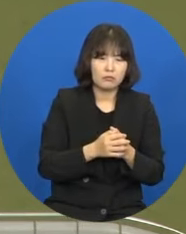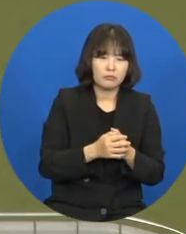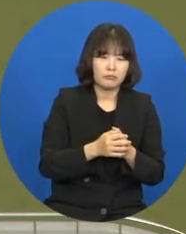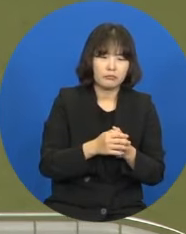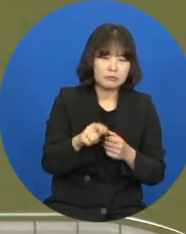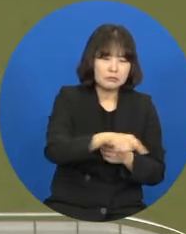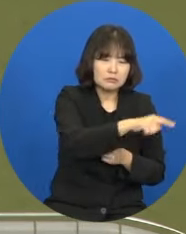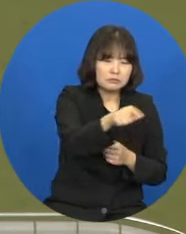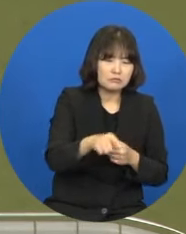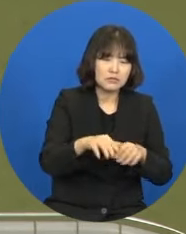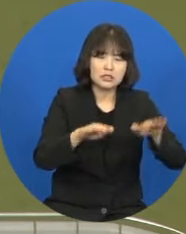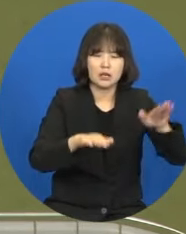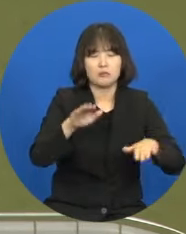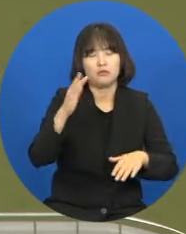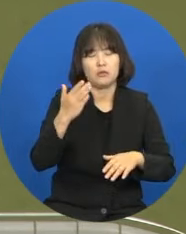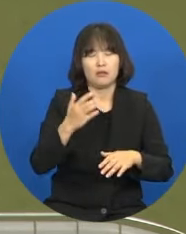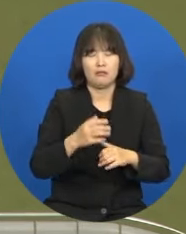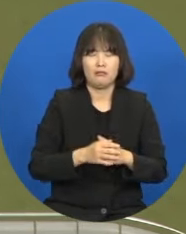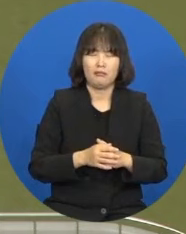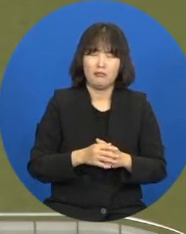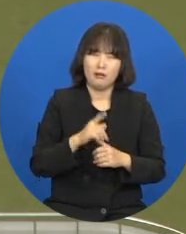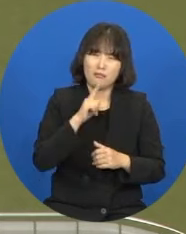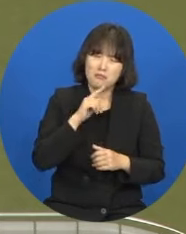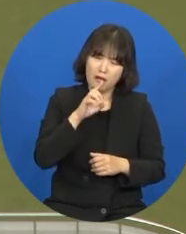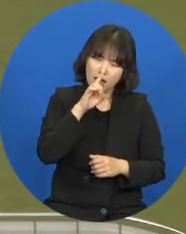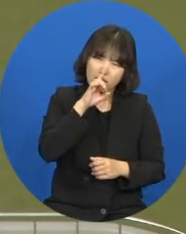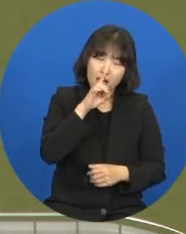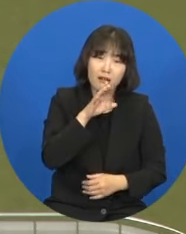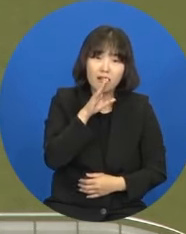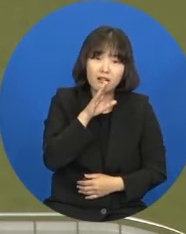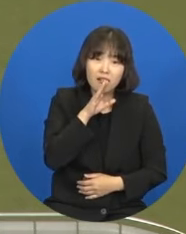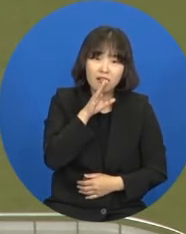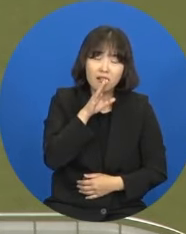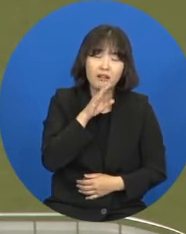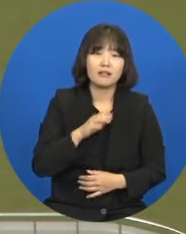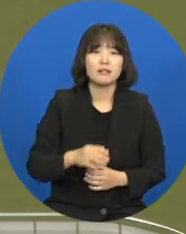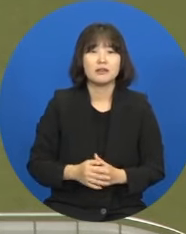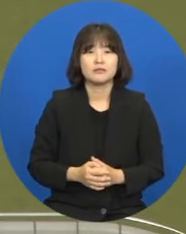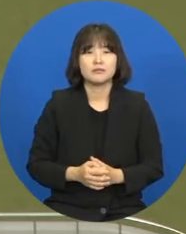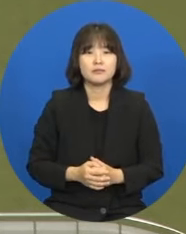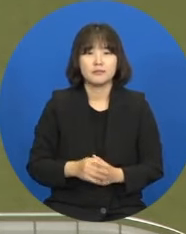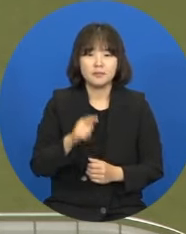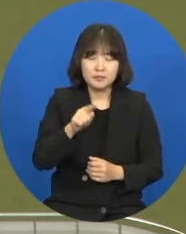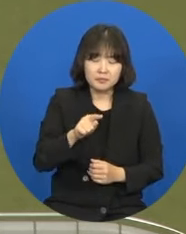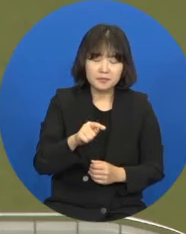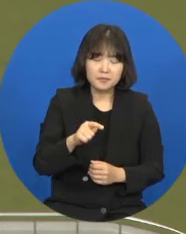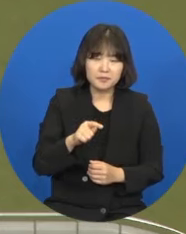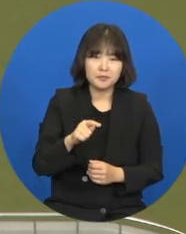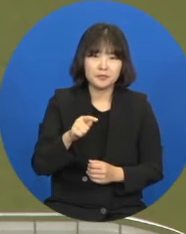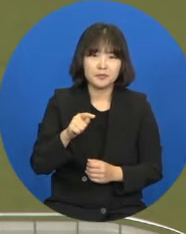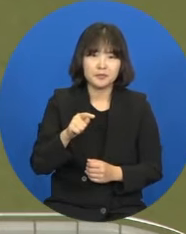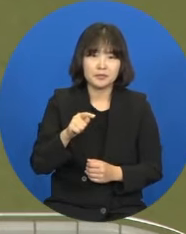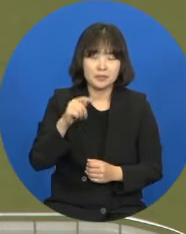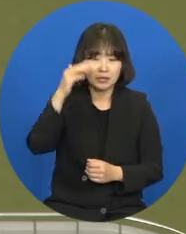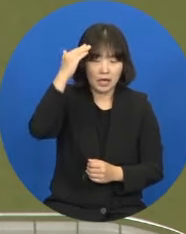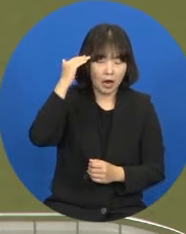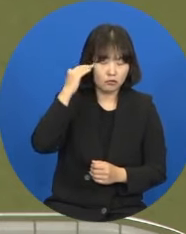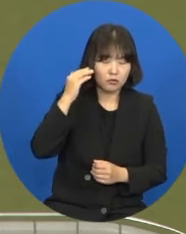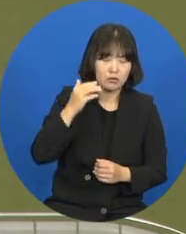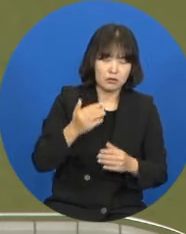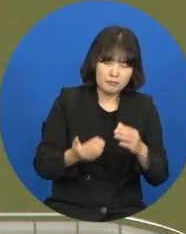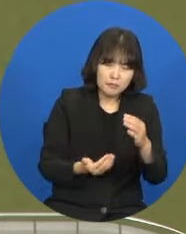여러분 이게 말도 안 된 일 같죠 이게 곧 한국에서 벌어질 수도 있는